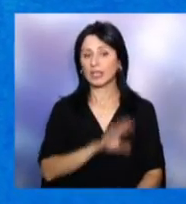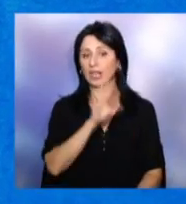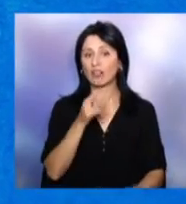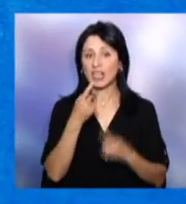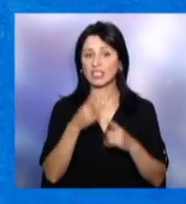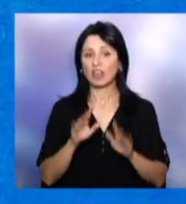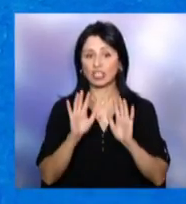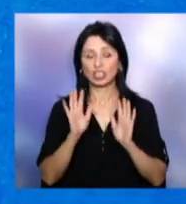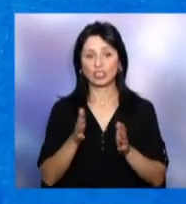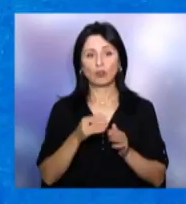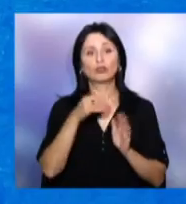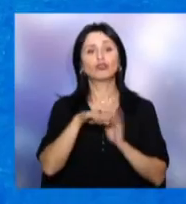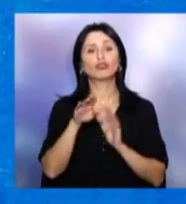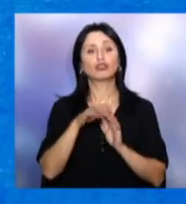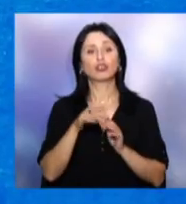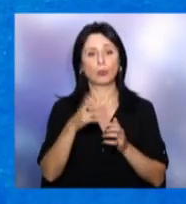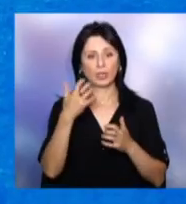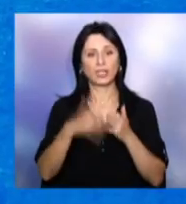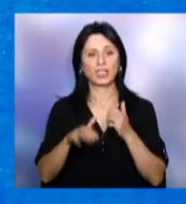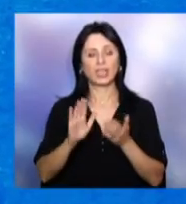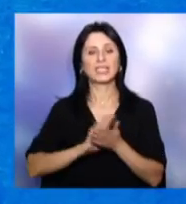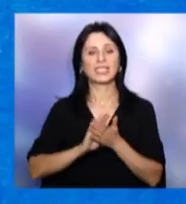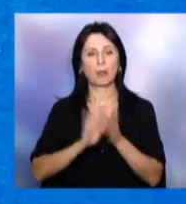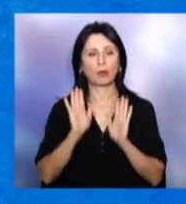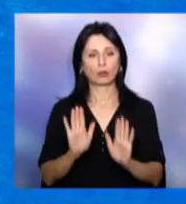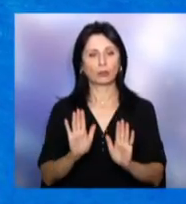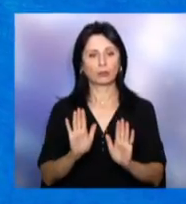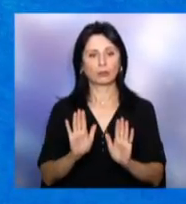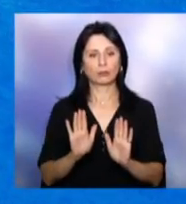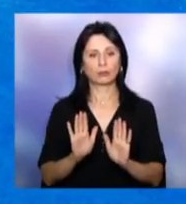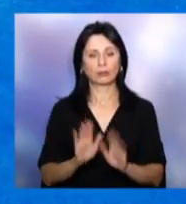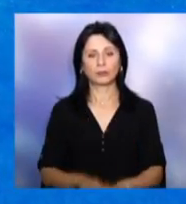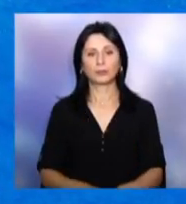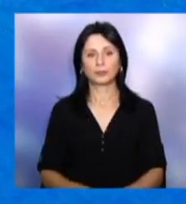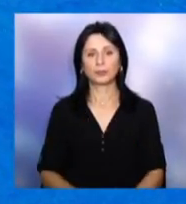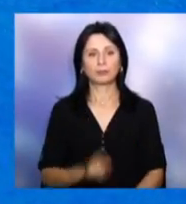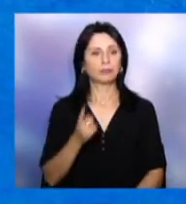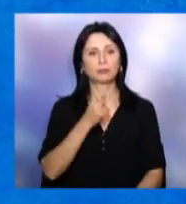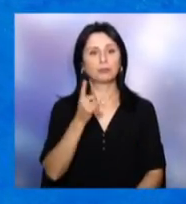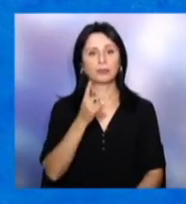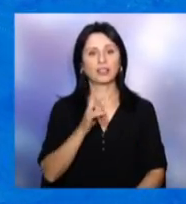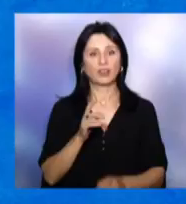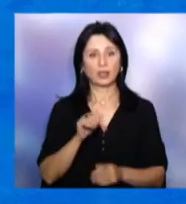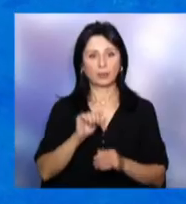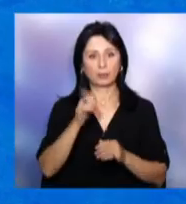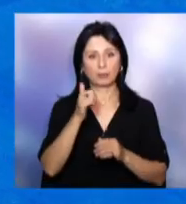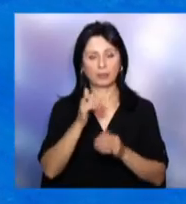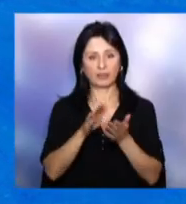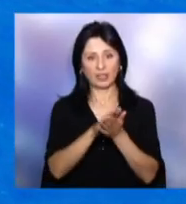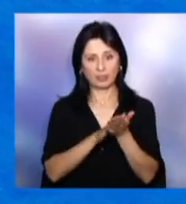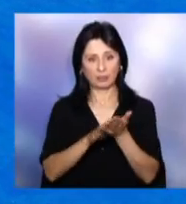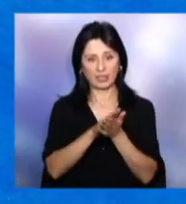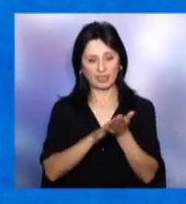სხვა შემთხვევაში უმჯობესია ნეიტრალური საპნების მოხმარება. თავდაპირველად გაისაპნეთ მტევნის